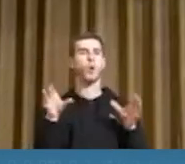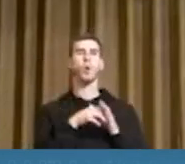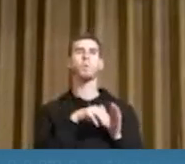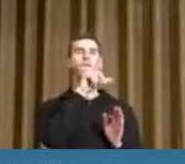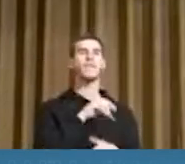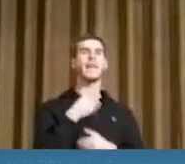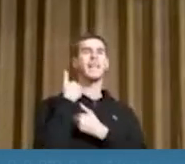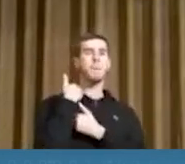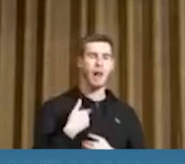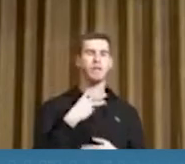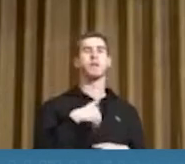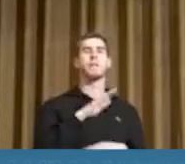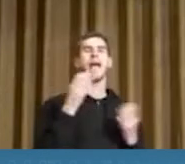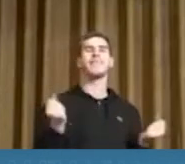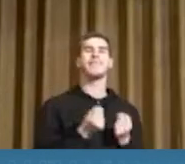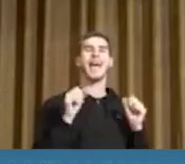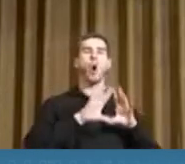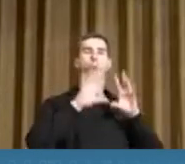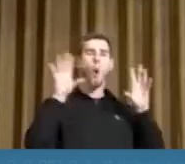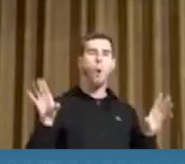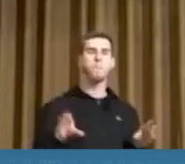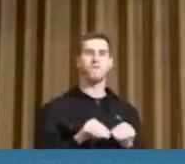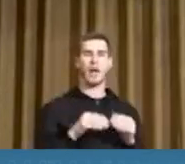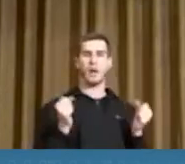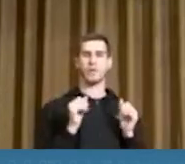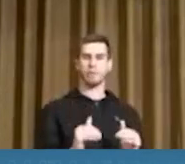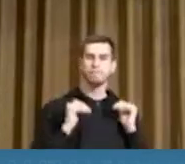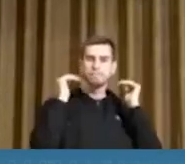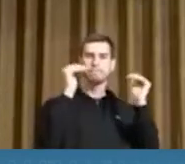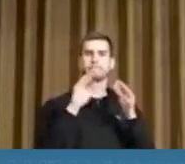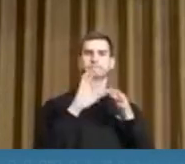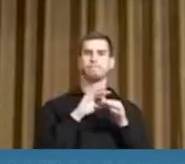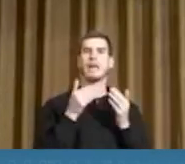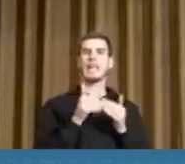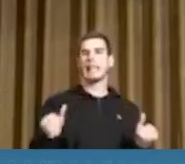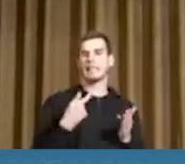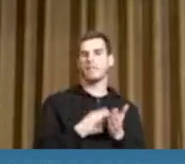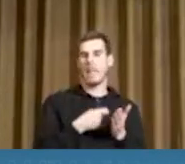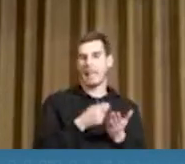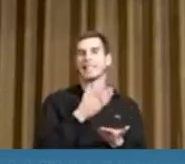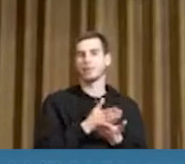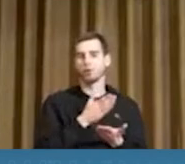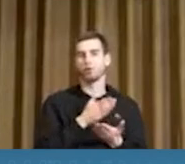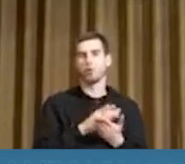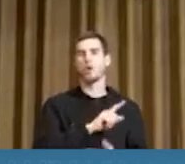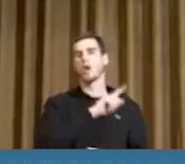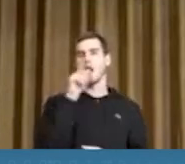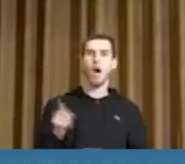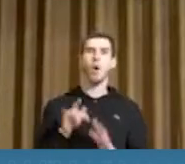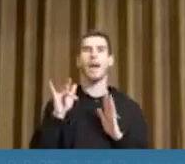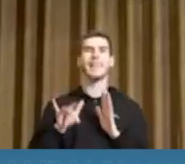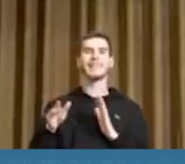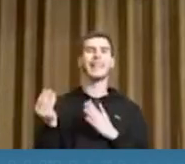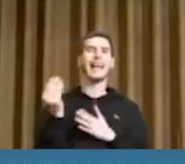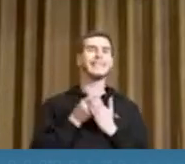höheren Trainingsumfang. Das ist so ein bisschen grenzwertig von der Signifikanz. Und wir sehen dann bei den initialen Symptomen,